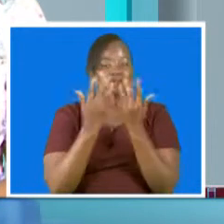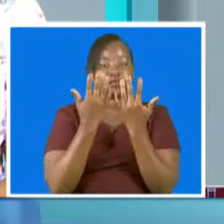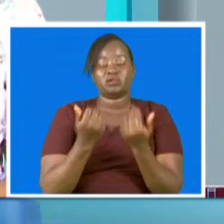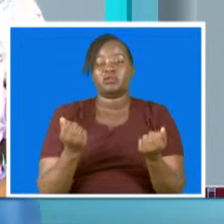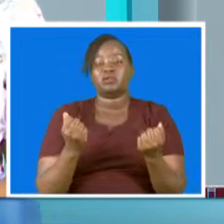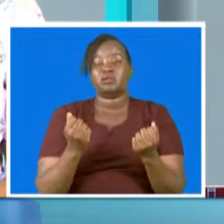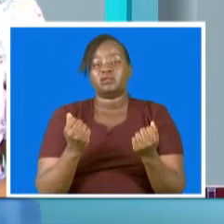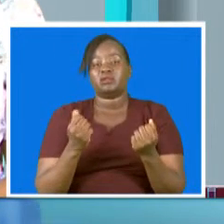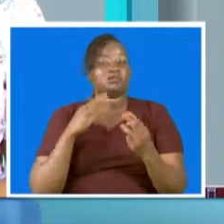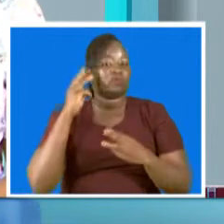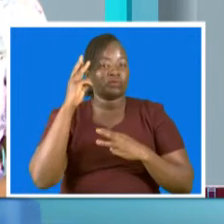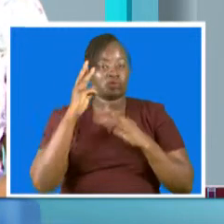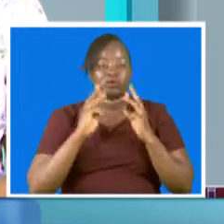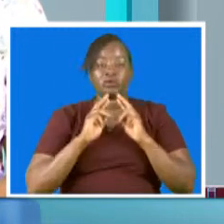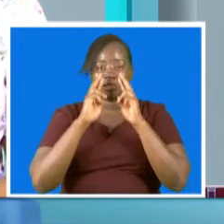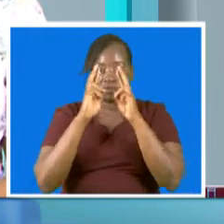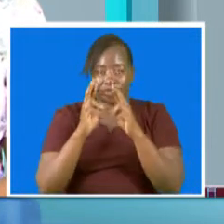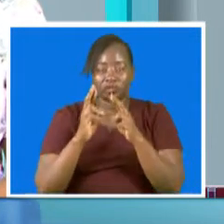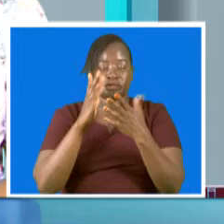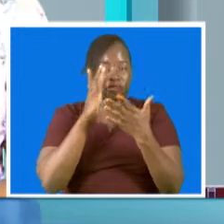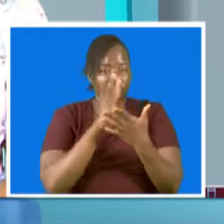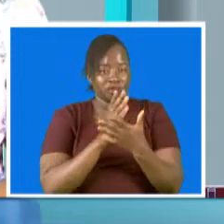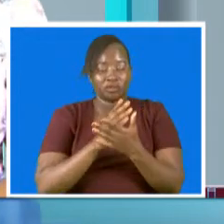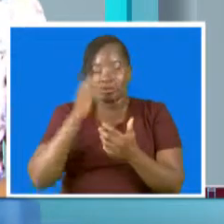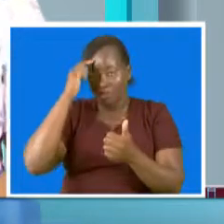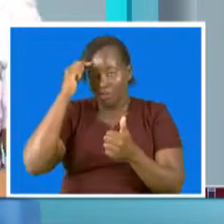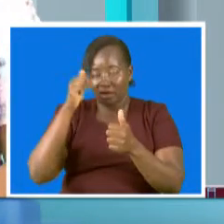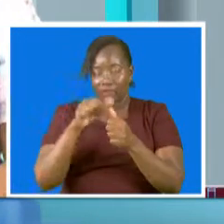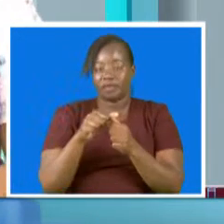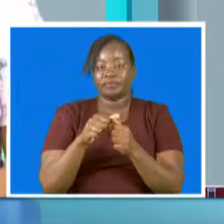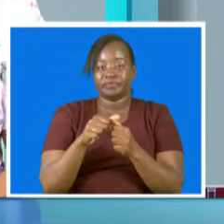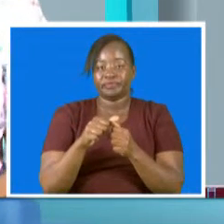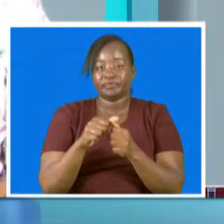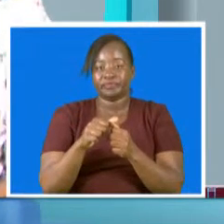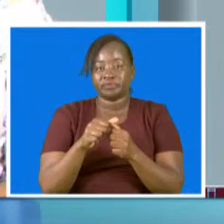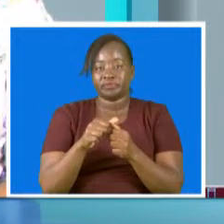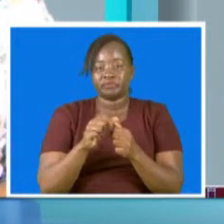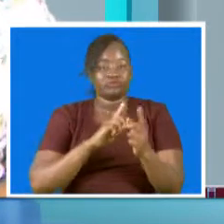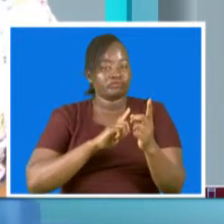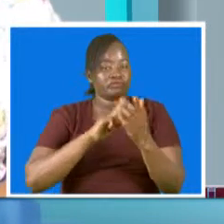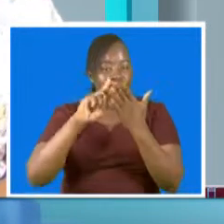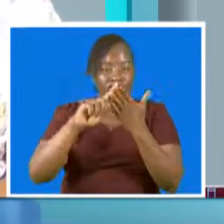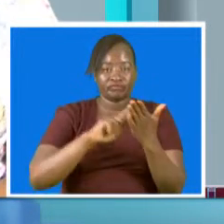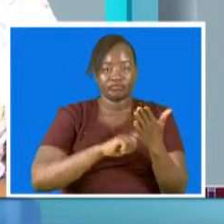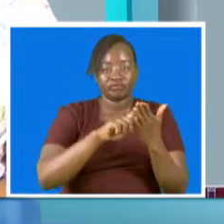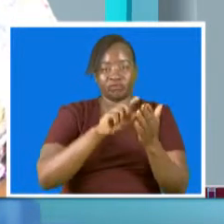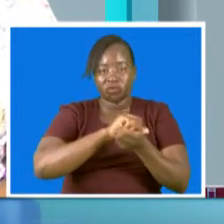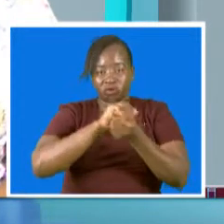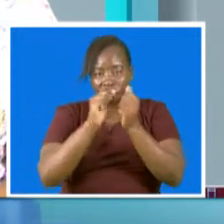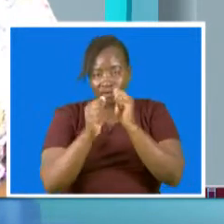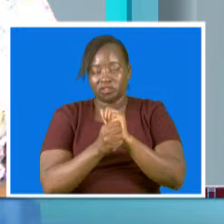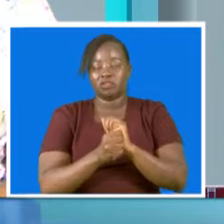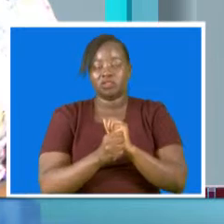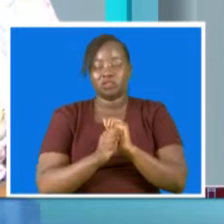yone ripoti itari ya ukenero. Ni gwanandira rikana ati CIIKO ni kurakoretwo kuri na direct AA ucenjio